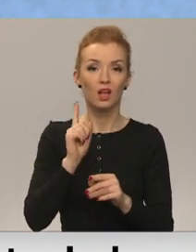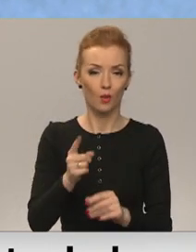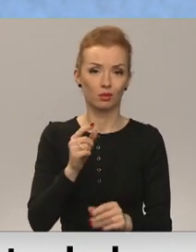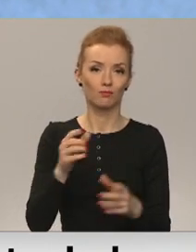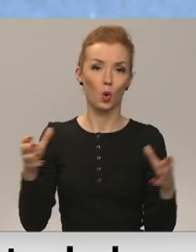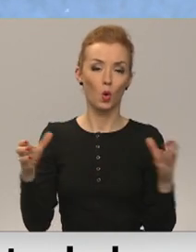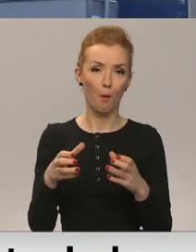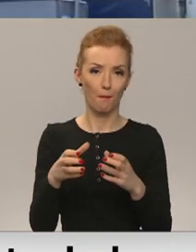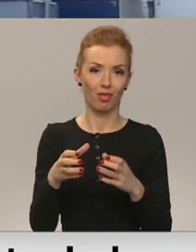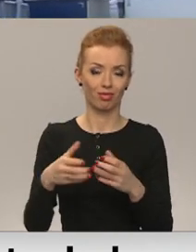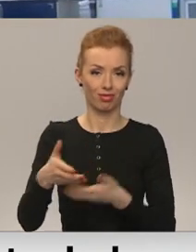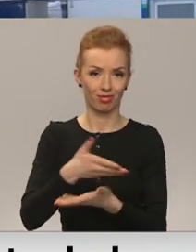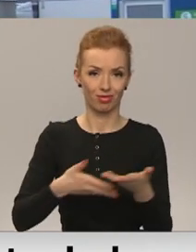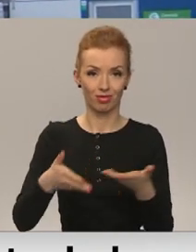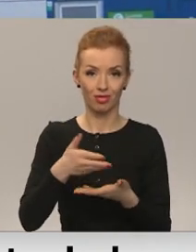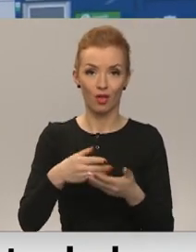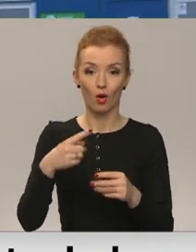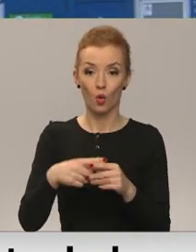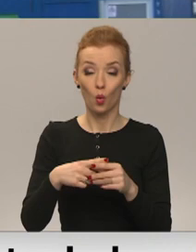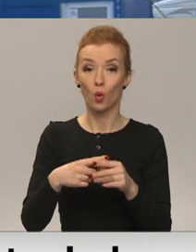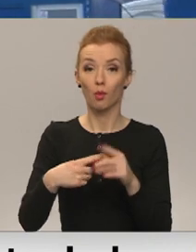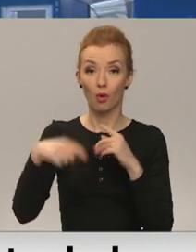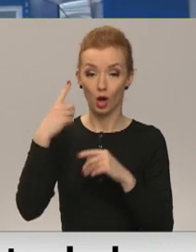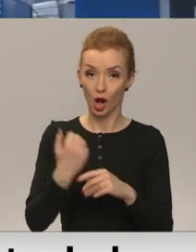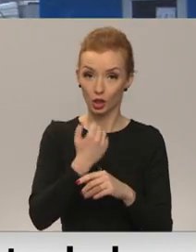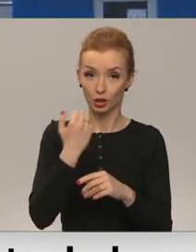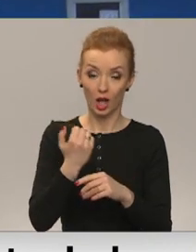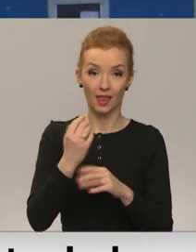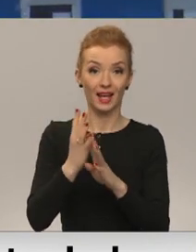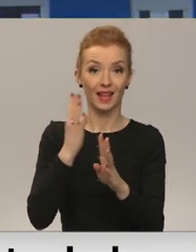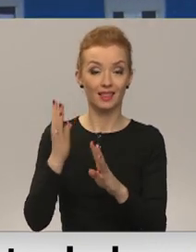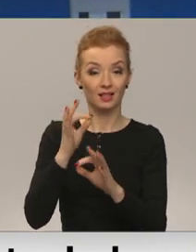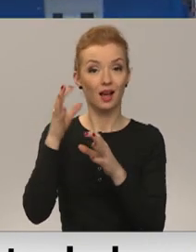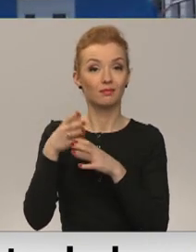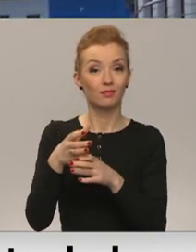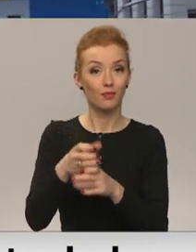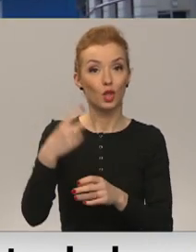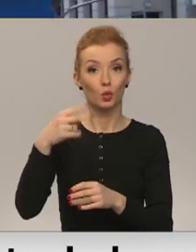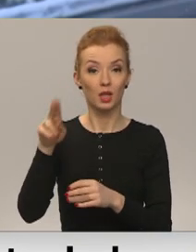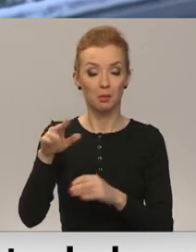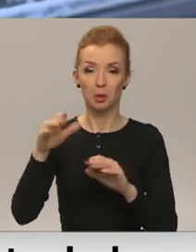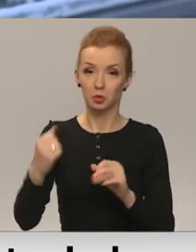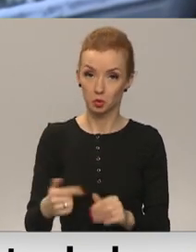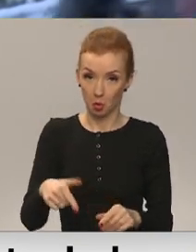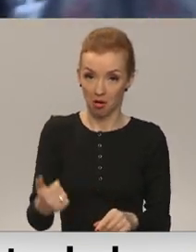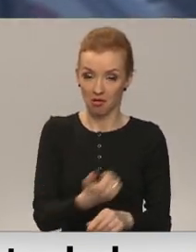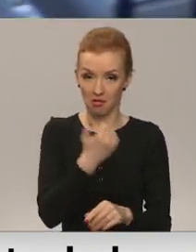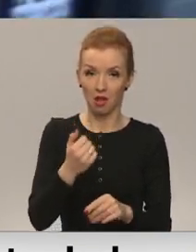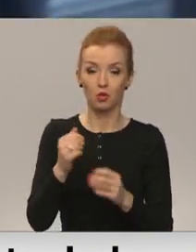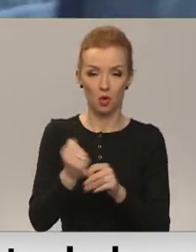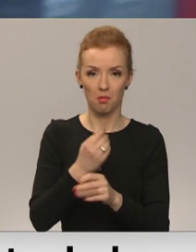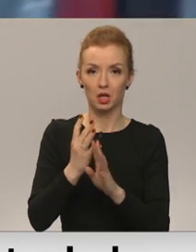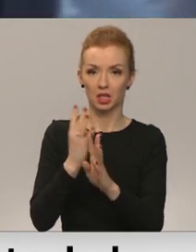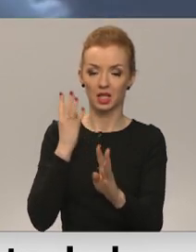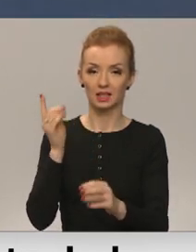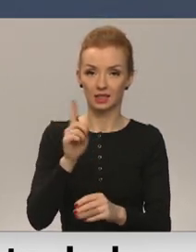tādā ķēdē. Pērnrindas sāka mazināties ap 20. Decembri. Šogad tās vēl saglabājušās. Iekšlietu nozarē gan paredz, ka līdz